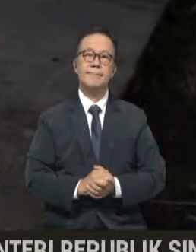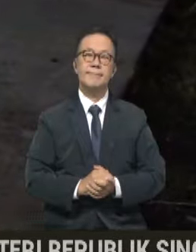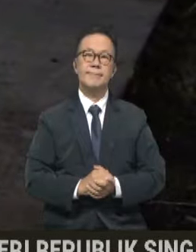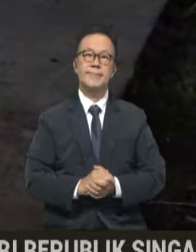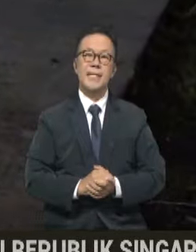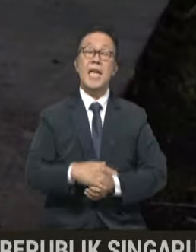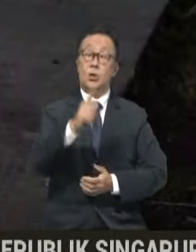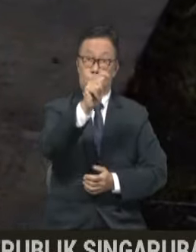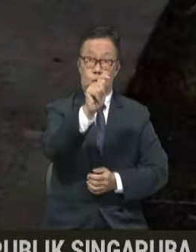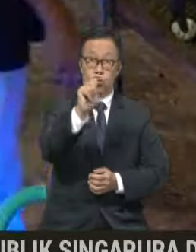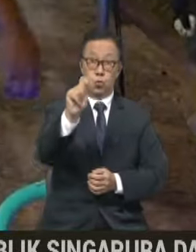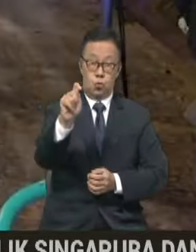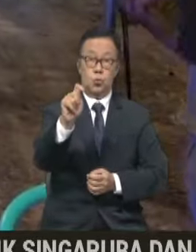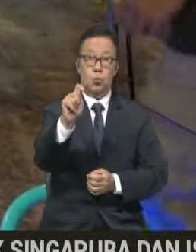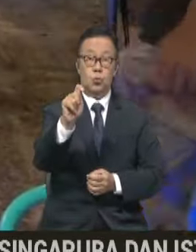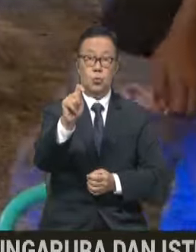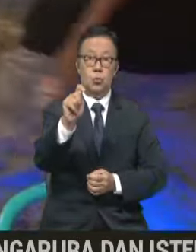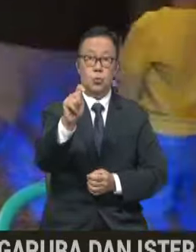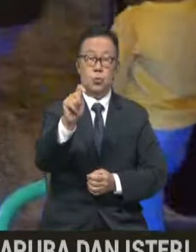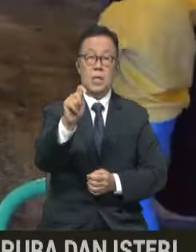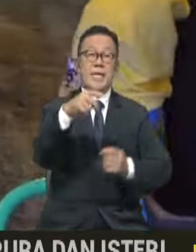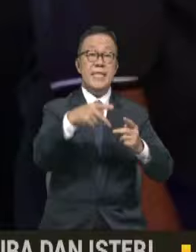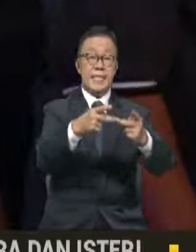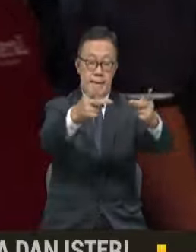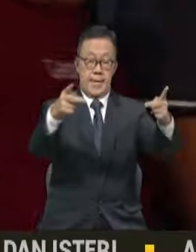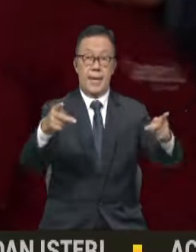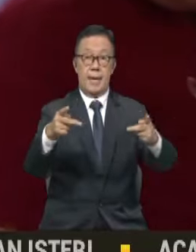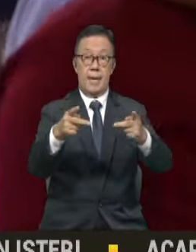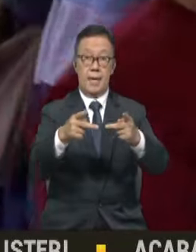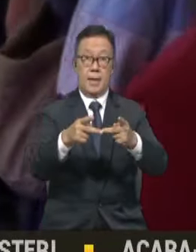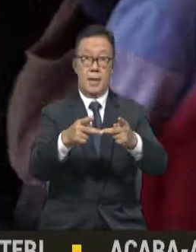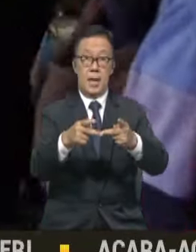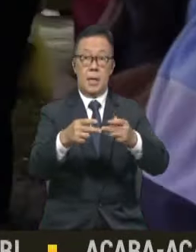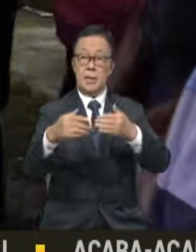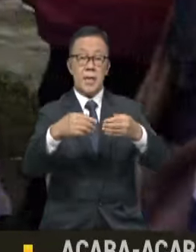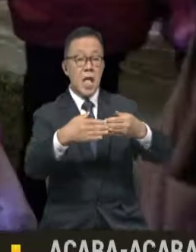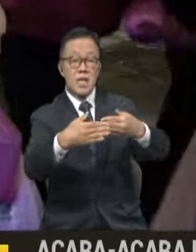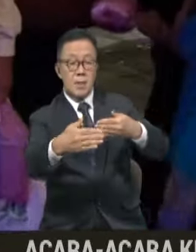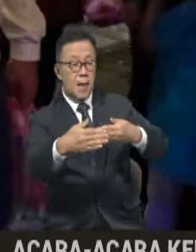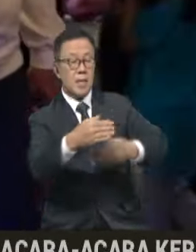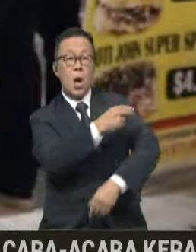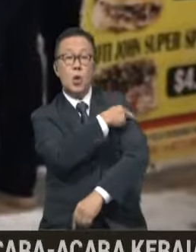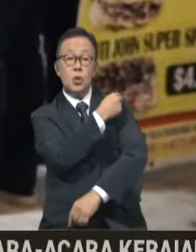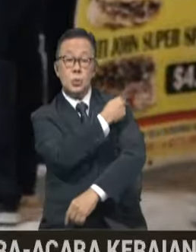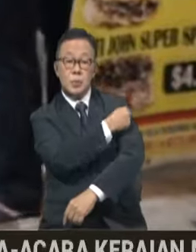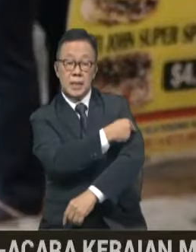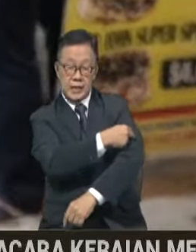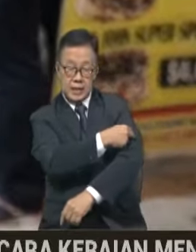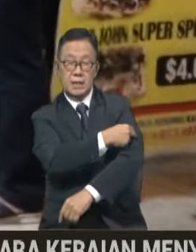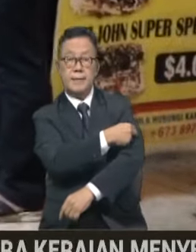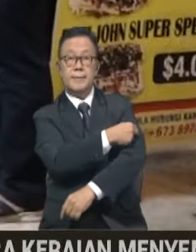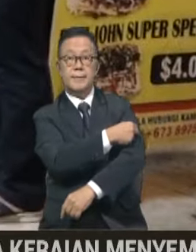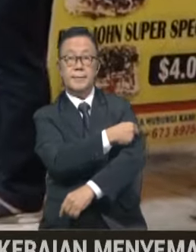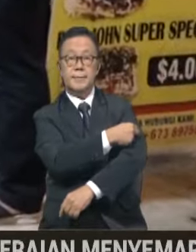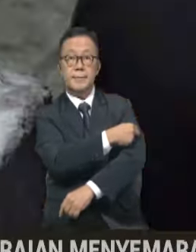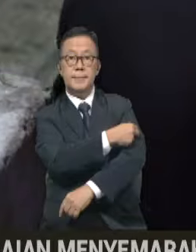Sementara itu, di daerah Tutong, gerai perayaan tertumpu di kawasan lapang berhadapan Hospital Pengiran Muda Mahkota, Pengiran Muda Haji